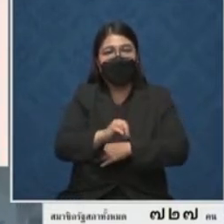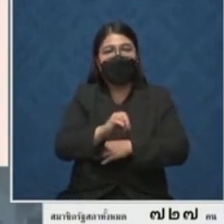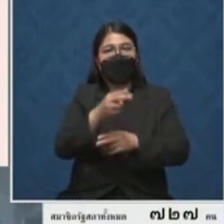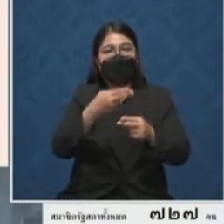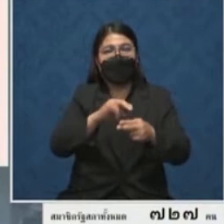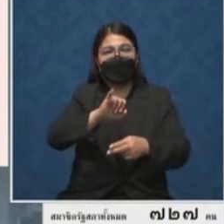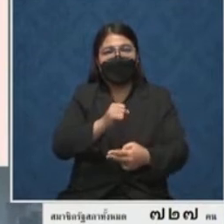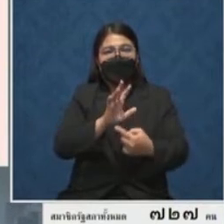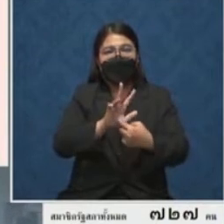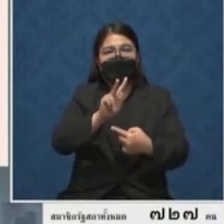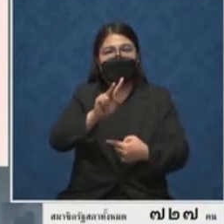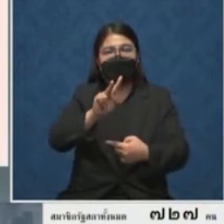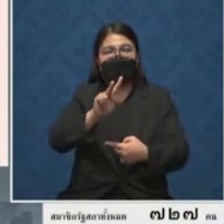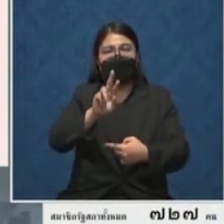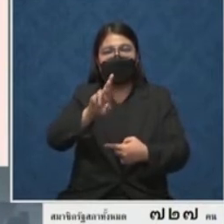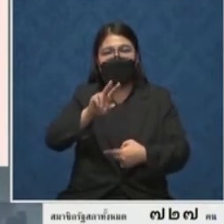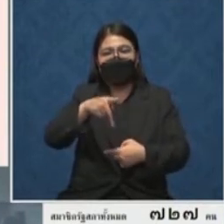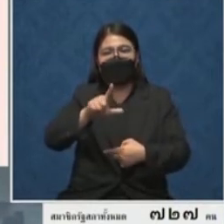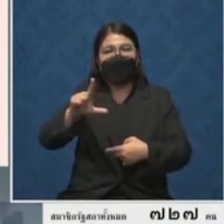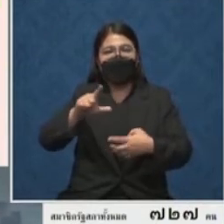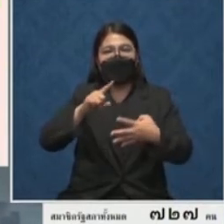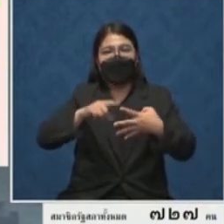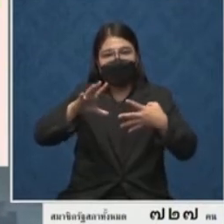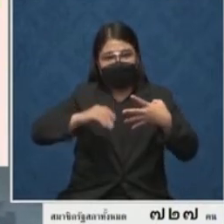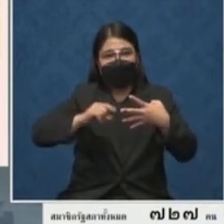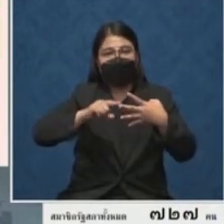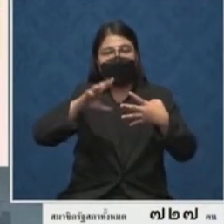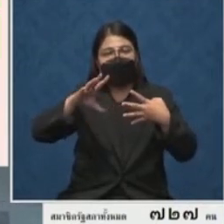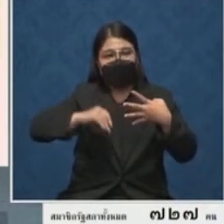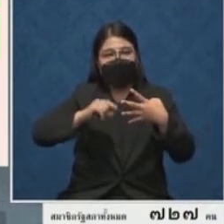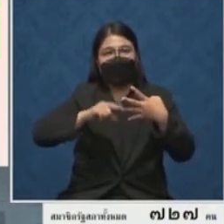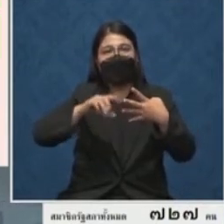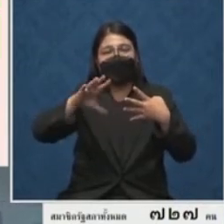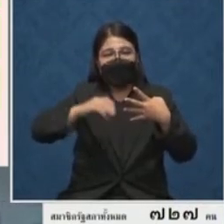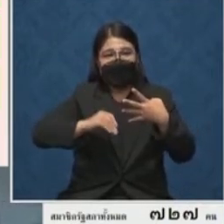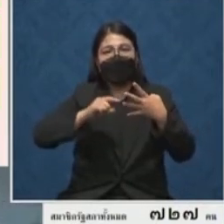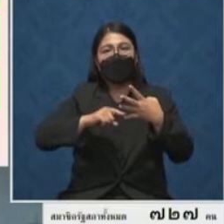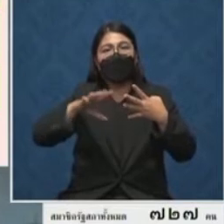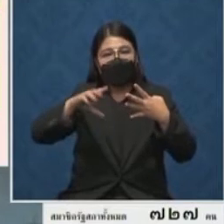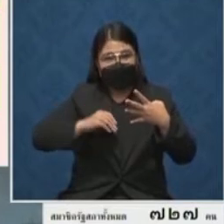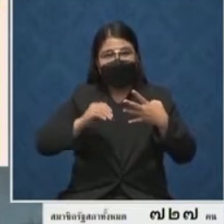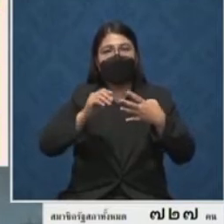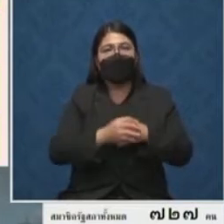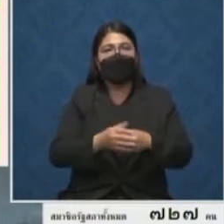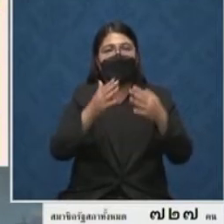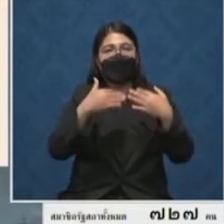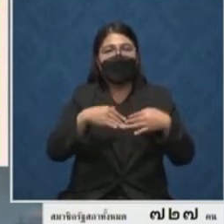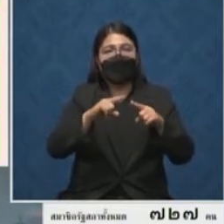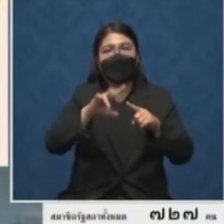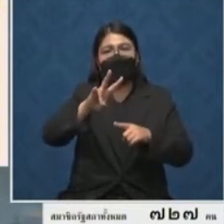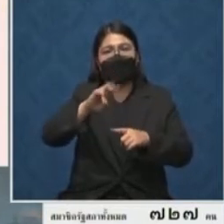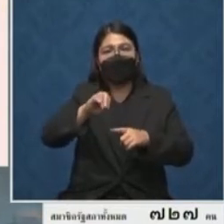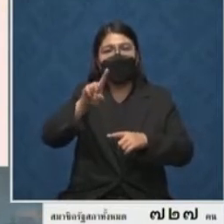ธรรม 1รับหลักการ2รับหลักการ3รับหลักการ4รับหลักการ 71น